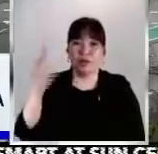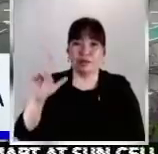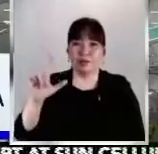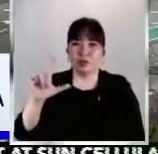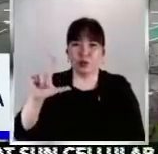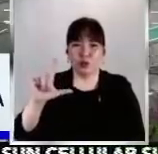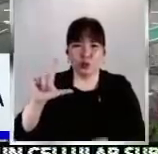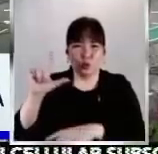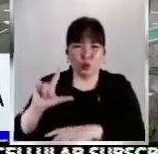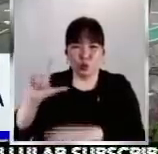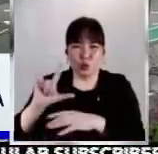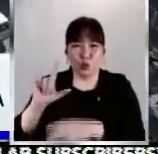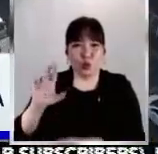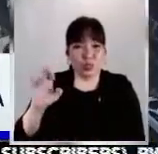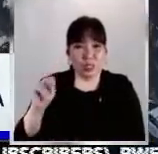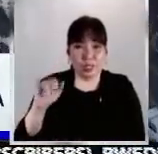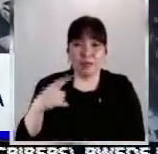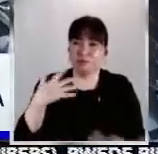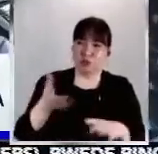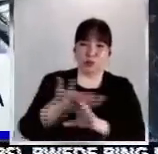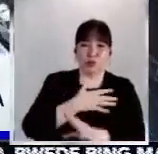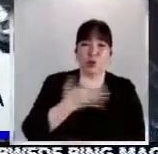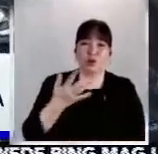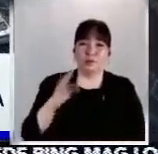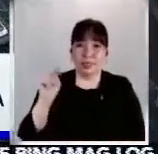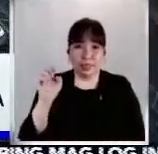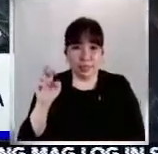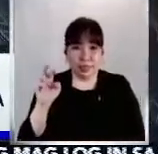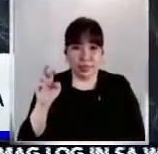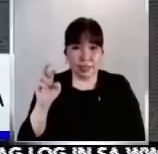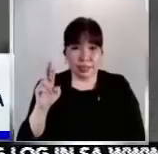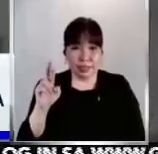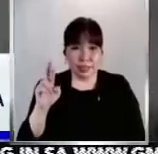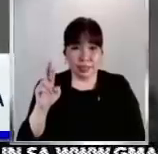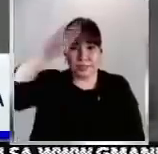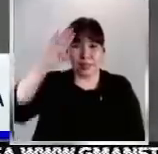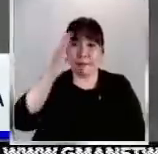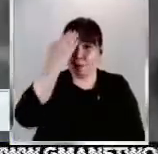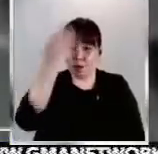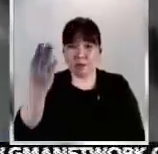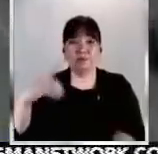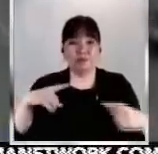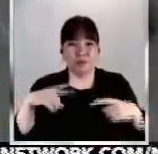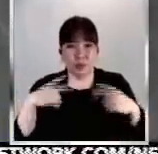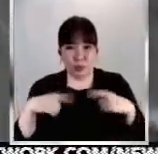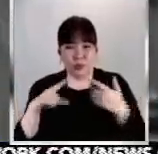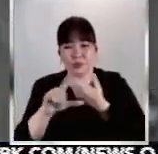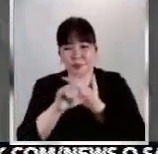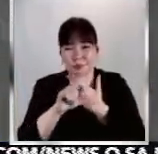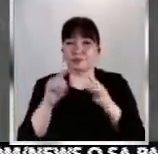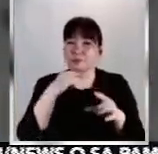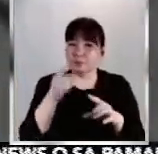Rizal, Cavite, Bulacan at Laguna dahil sa nakaaalarmang pagsipa ng mga kaso ng COVID-19. Pinabulaan na naman ni Defense Secretary Delfin